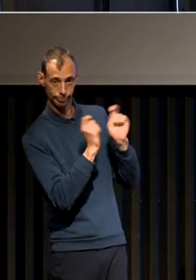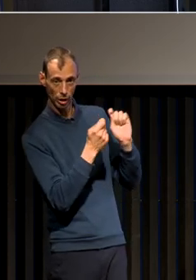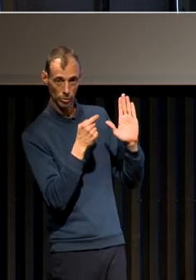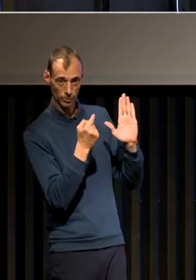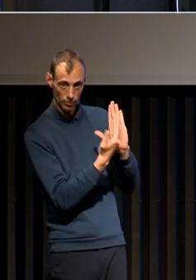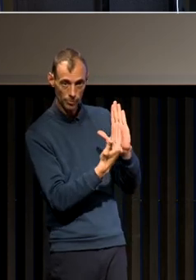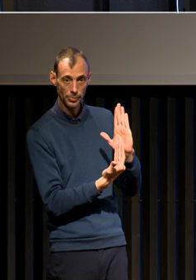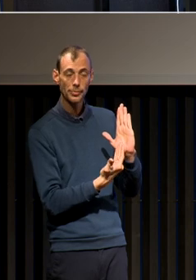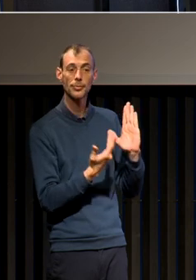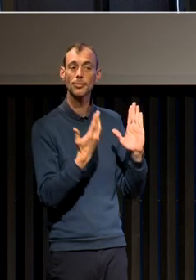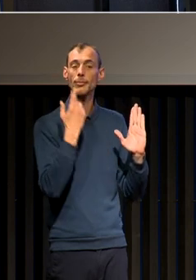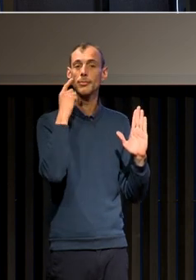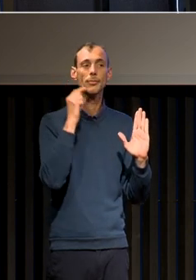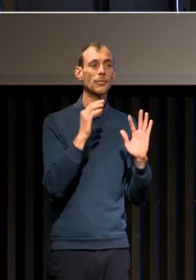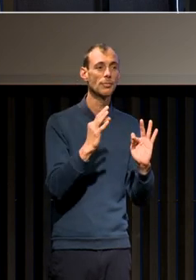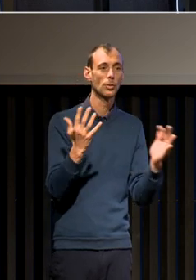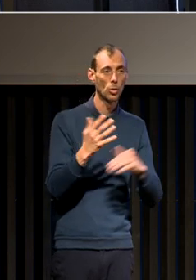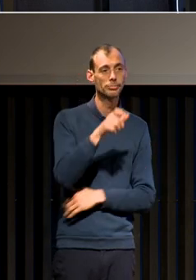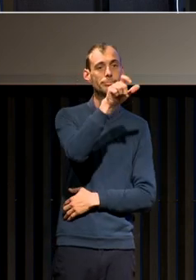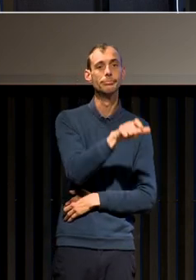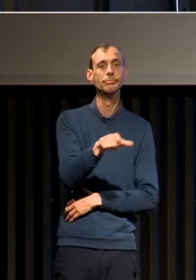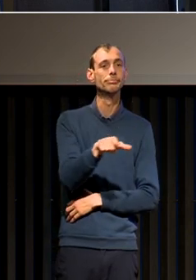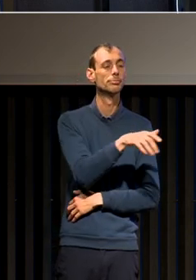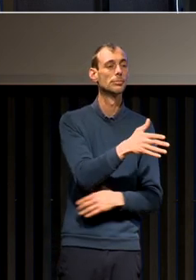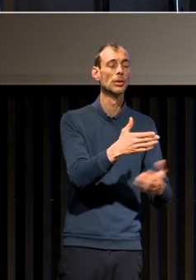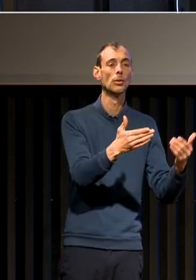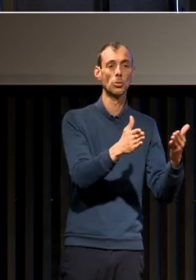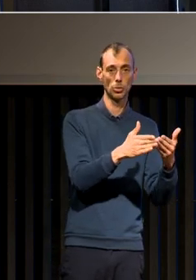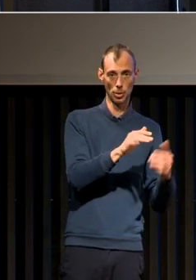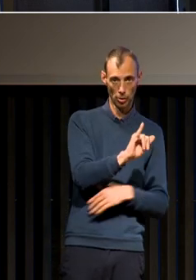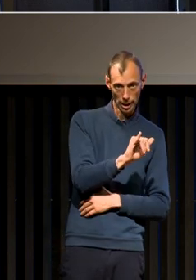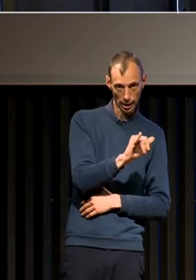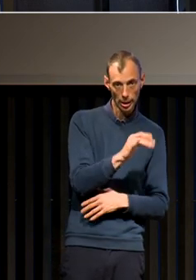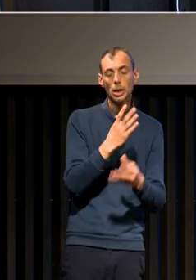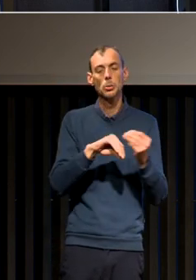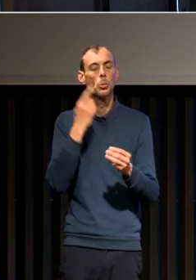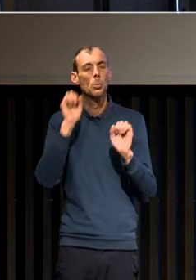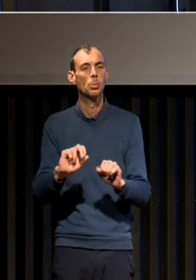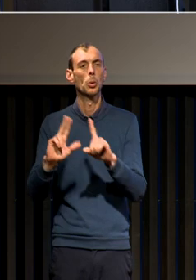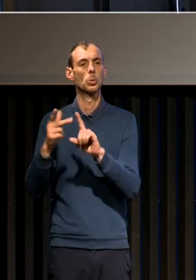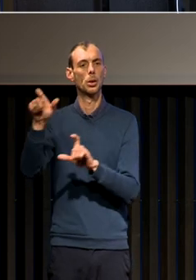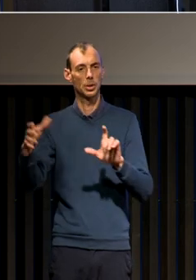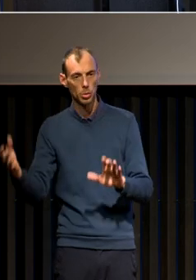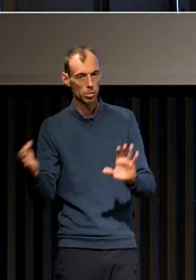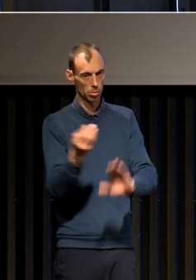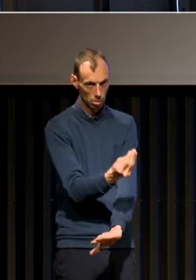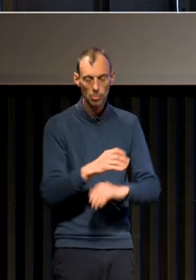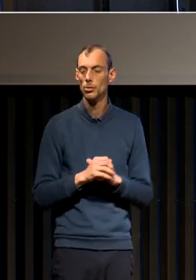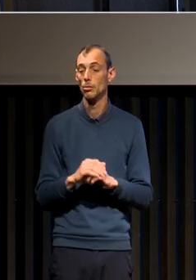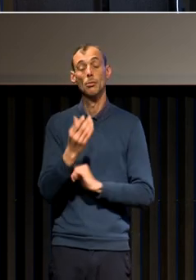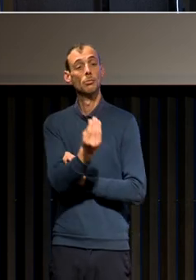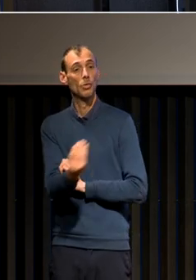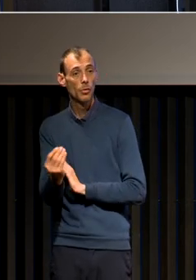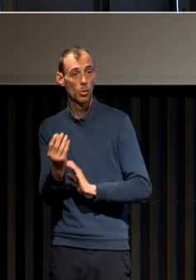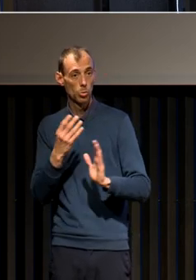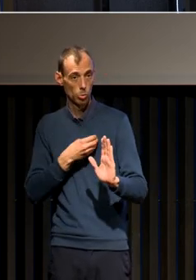les demandeurs, notamment avec l'assistance médicale à procréation avec tiers donneur, les enfants du don et